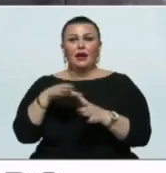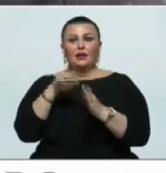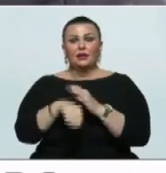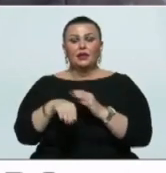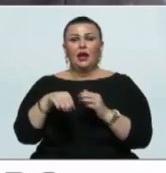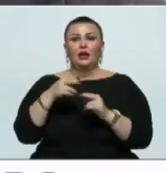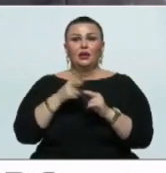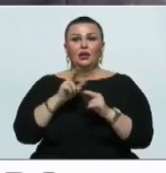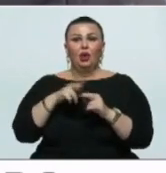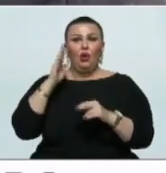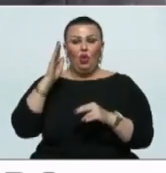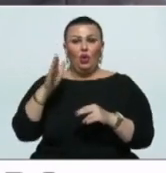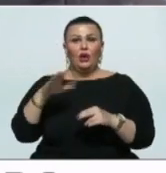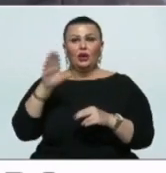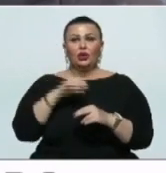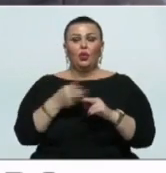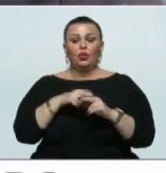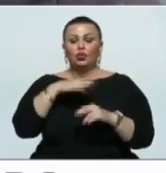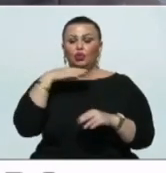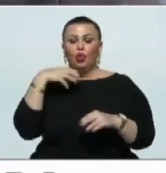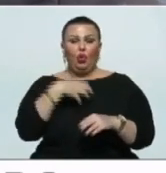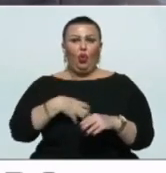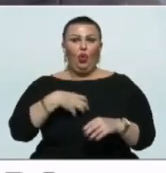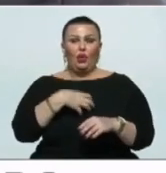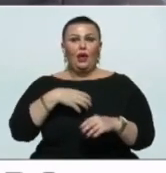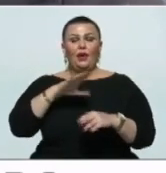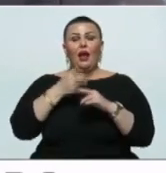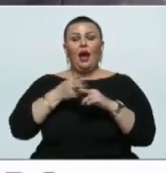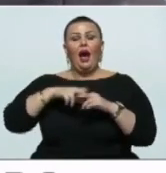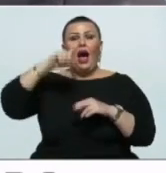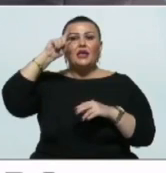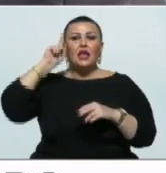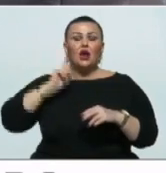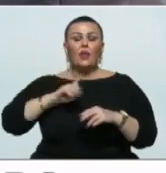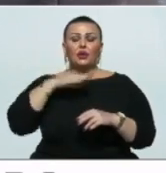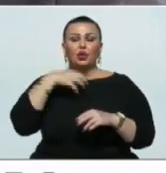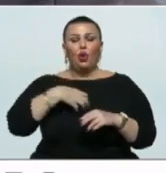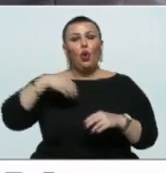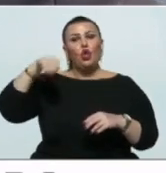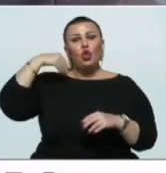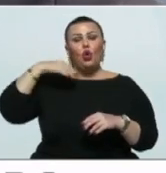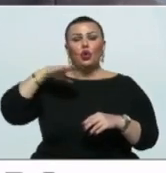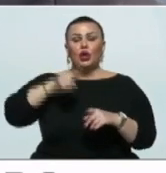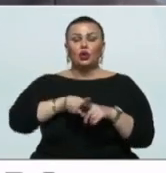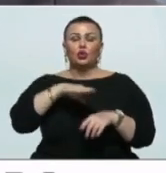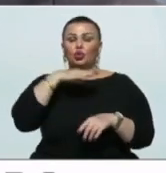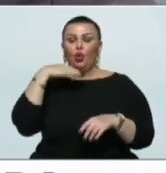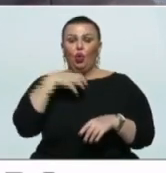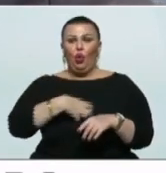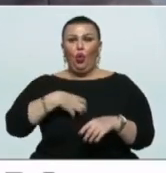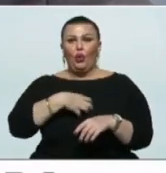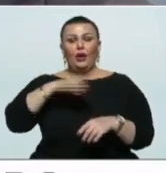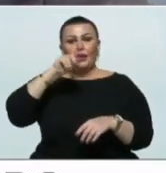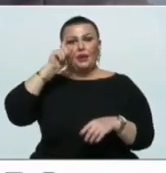çıkacaktır. Tabii bu çok önemli. Hem Azerbaycan için önemli, hem Türkiye için önemli.